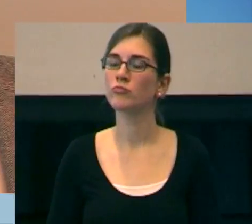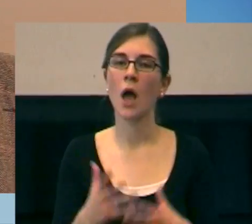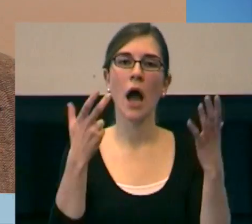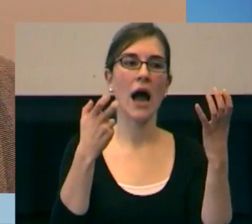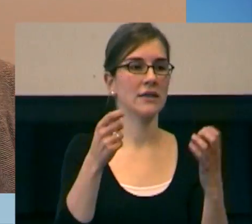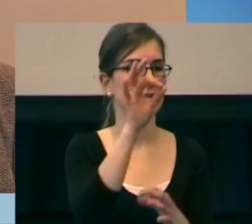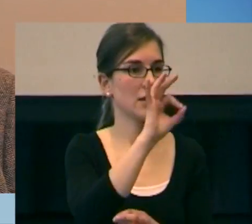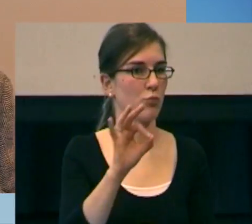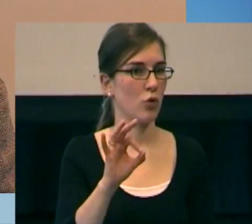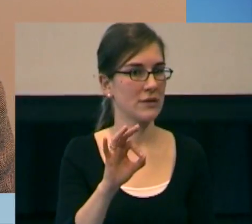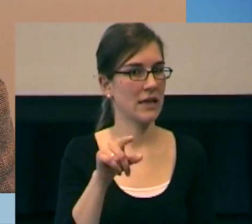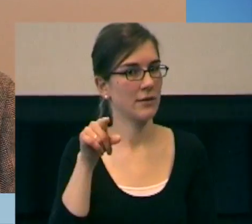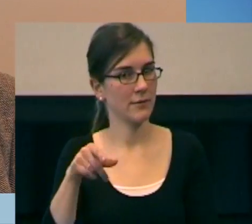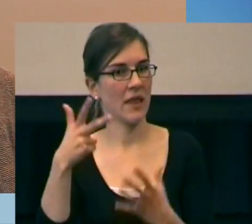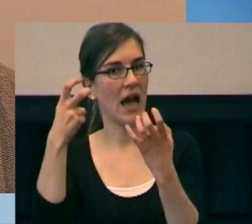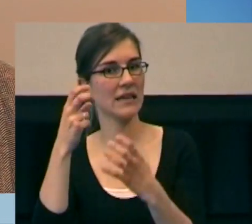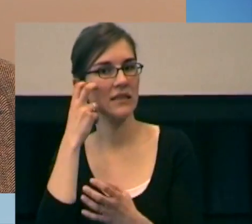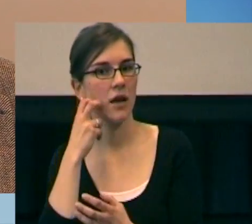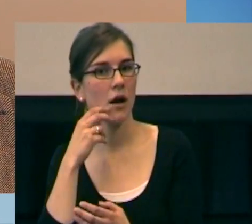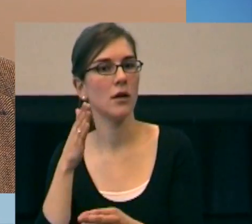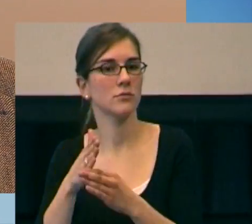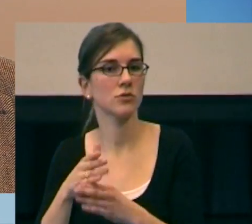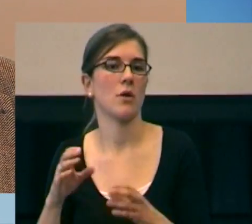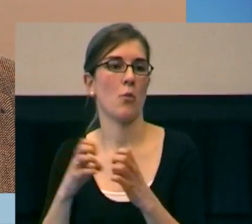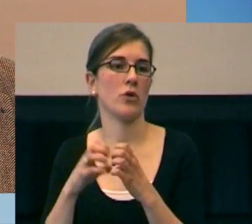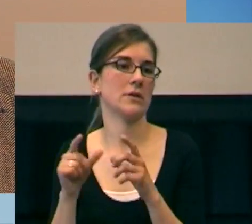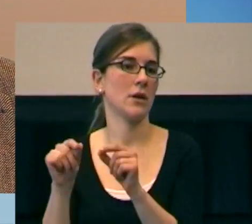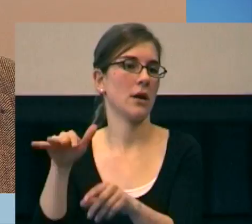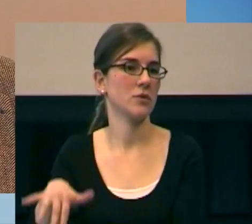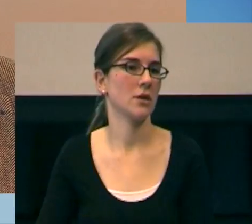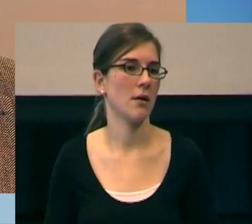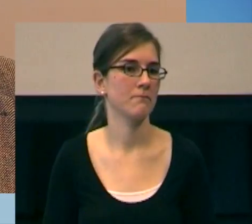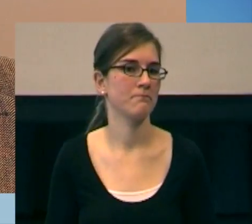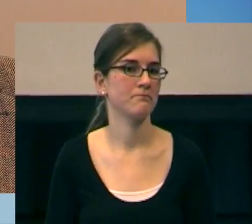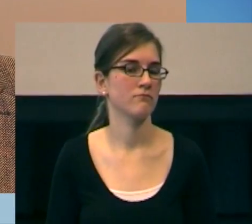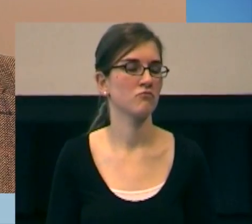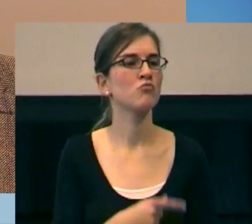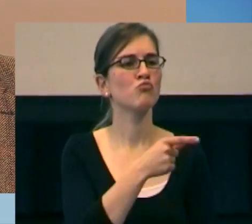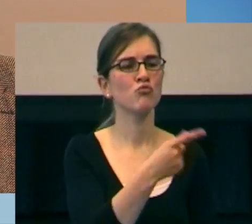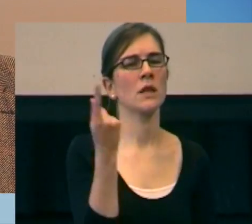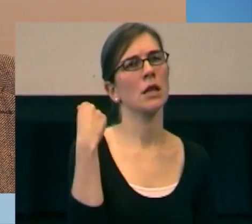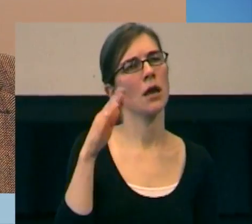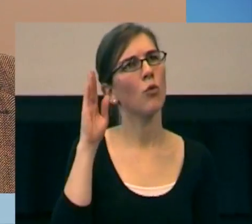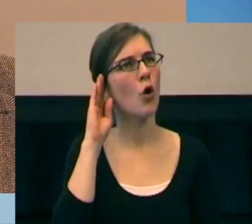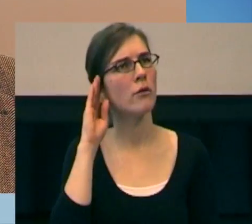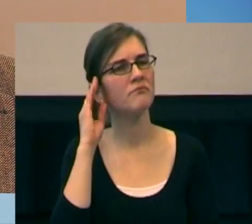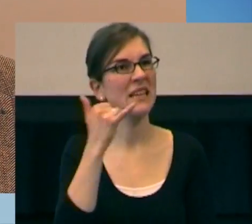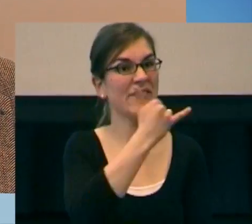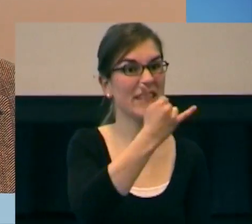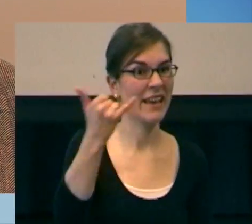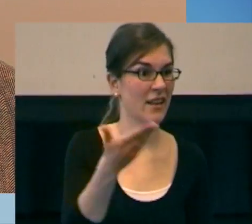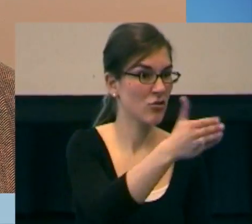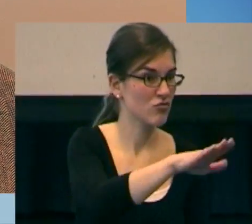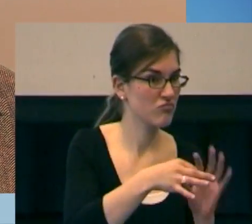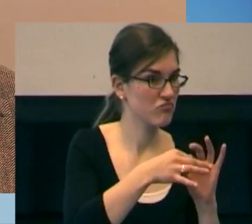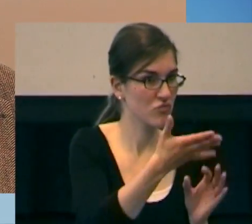80 Prozent der 80-Jährigen haben Prostatakrebs. Sie haben eben auch schon gehört, nicht jeder wird daran sterben. Das heißt,